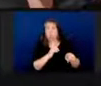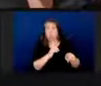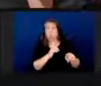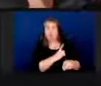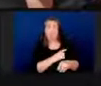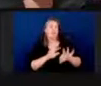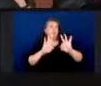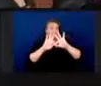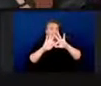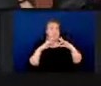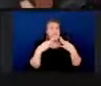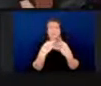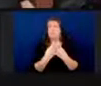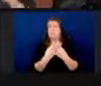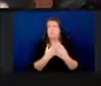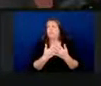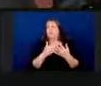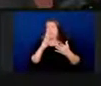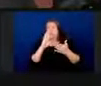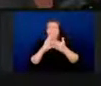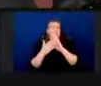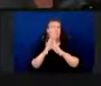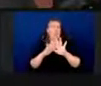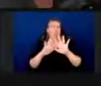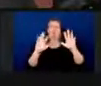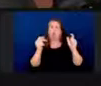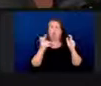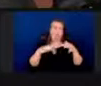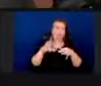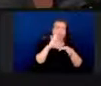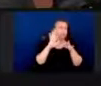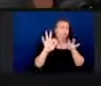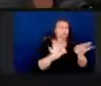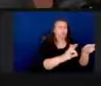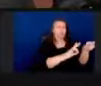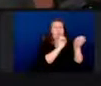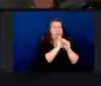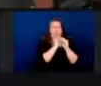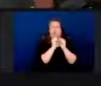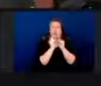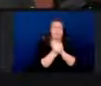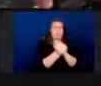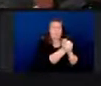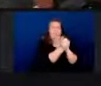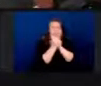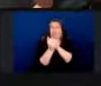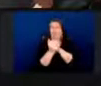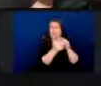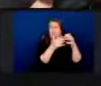بتنفيذ هذا البرنامج. هذا طبعا